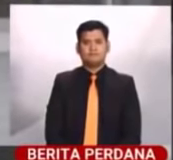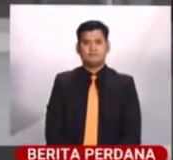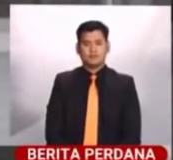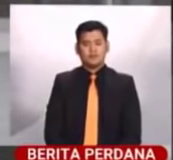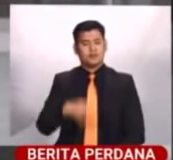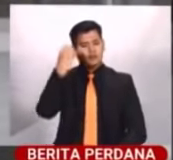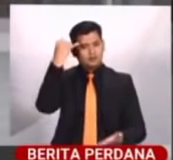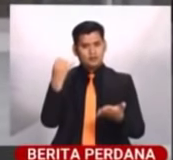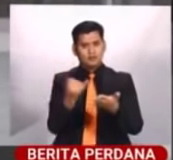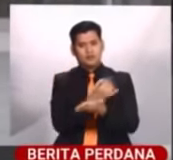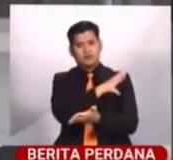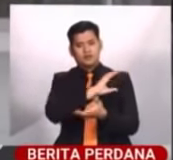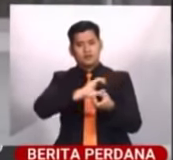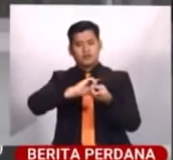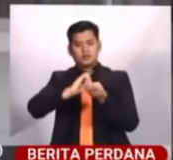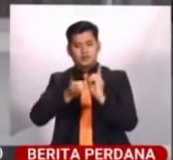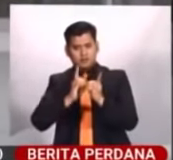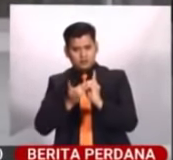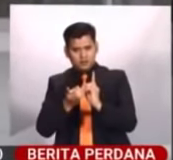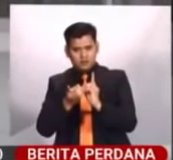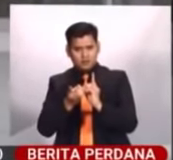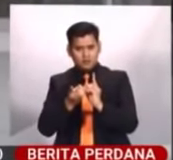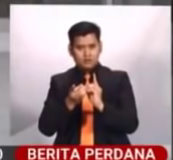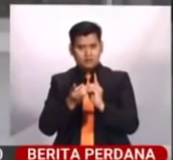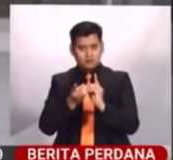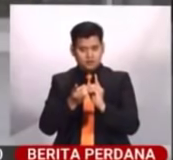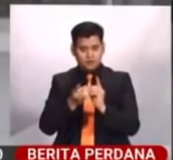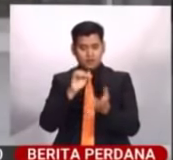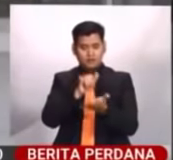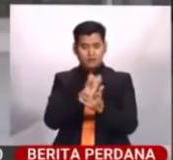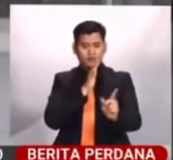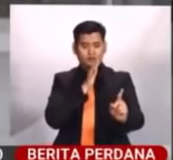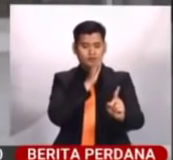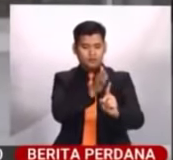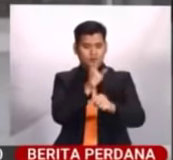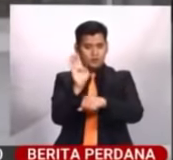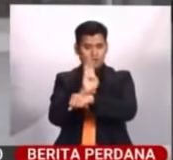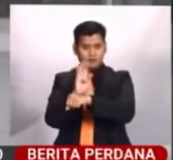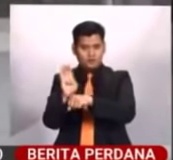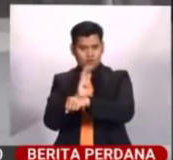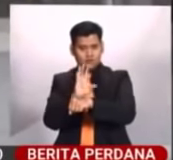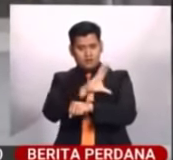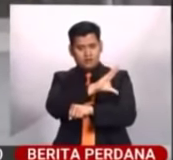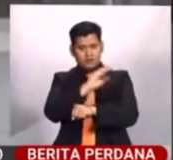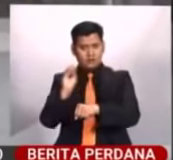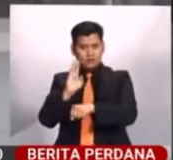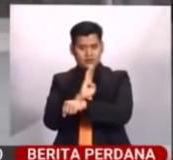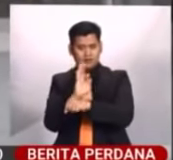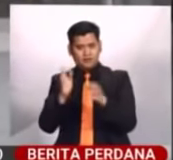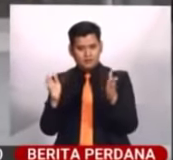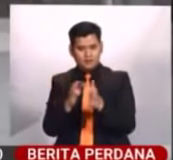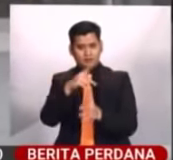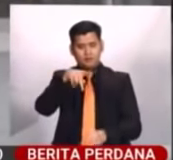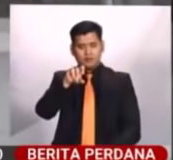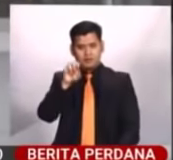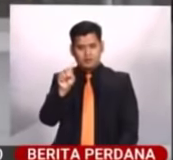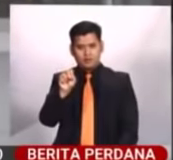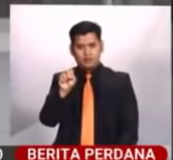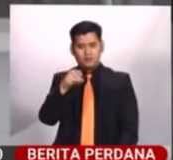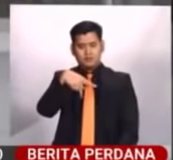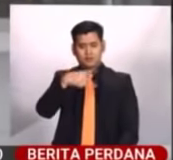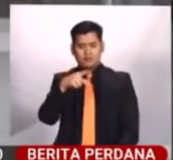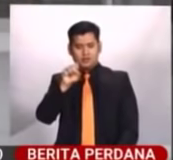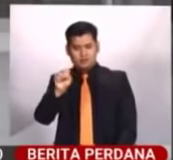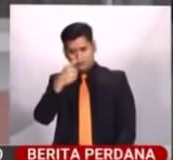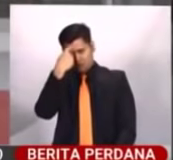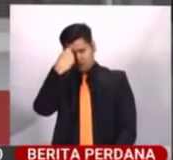Keterangkuman inovasi dan digitalisasi itu fokus utama segmen usahawan dan perusahaan kecil dan sederhana PKS bagi Persidangan